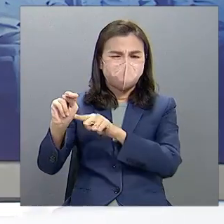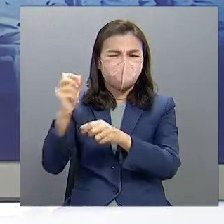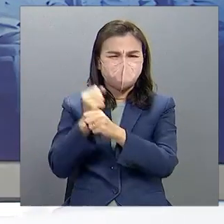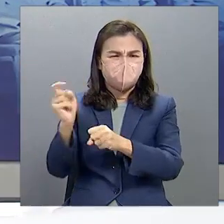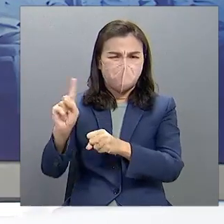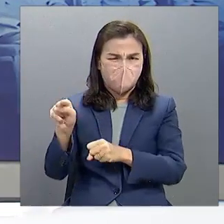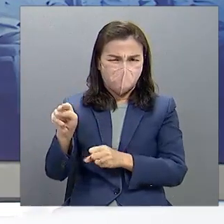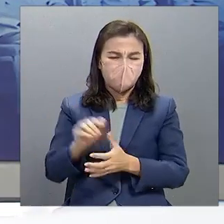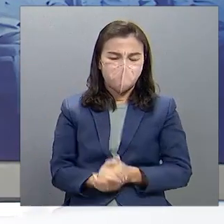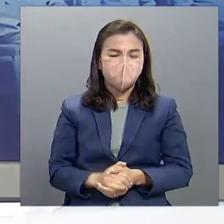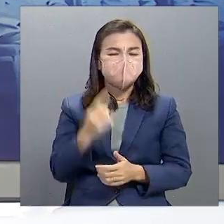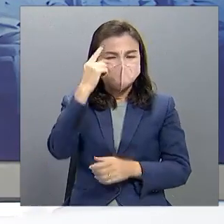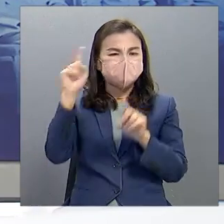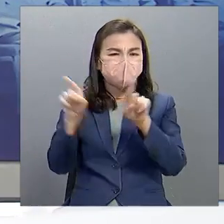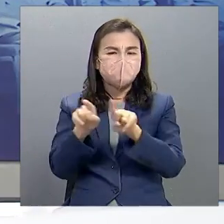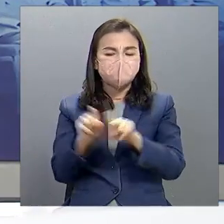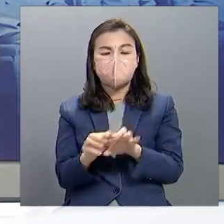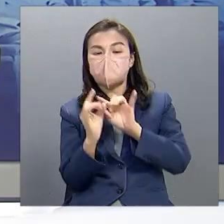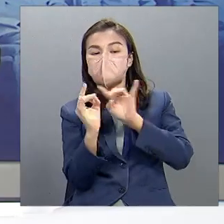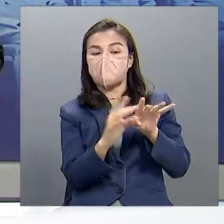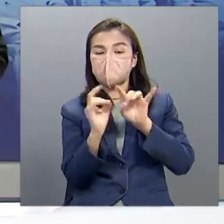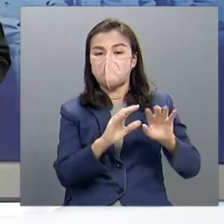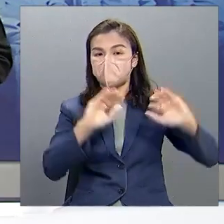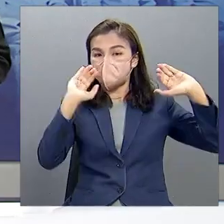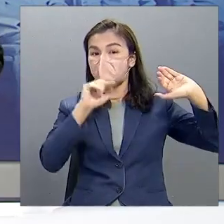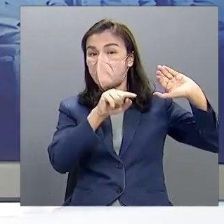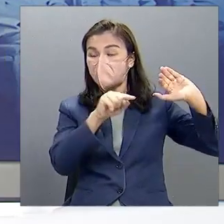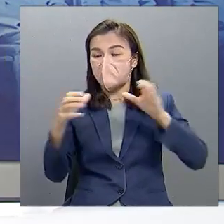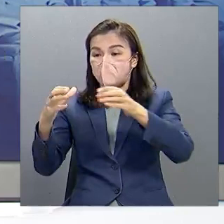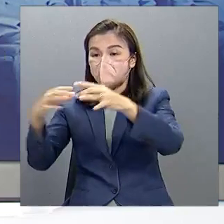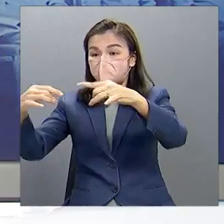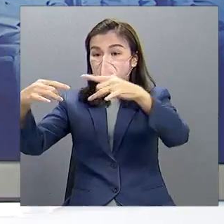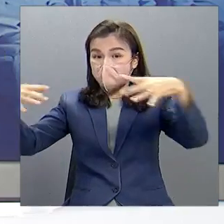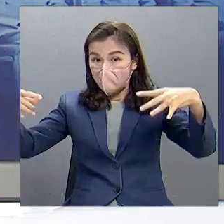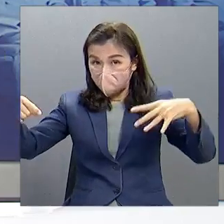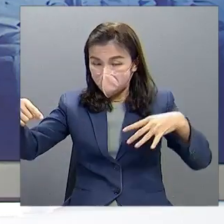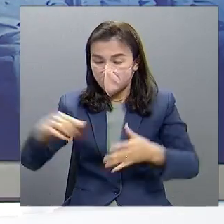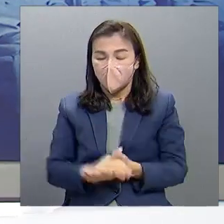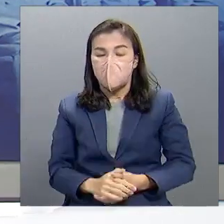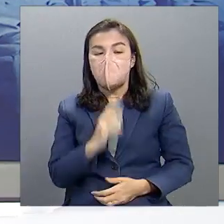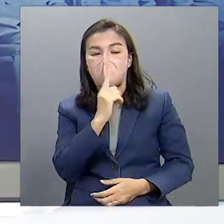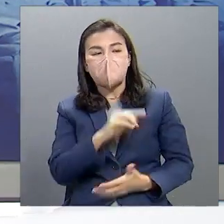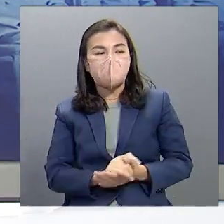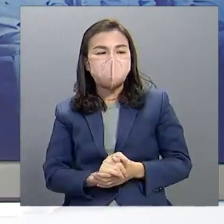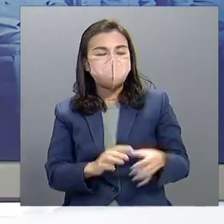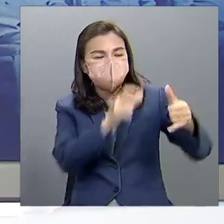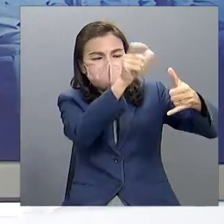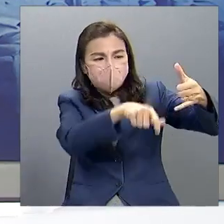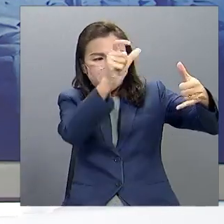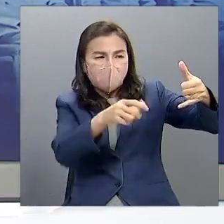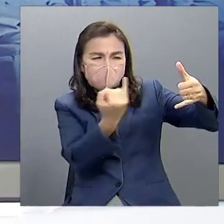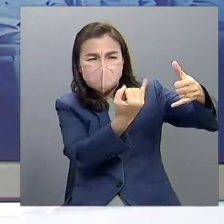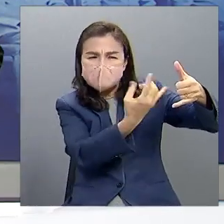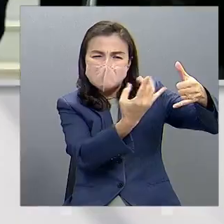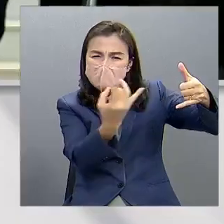ค่ะว่าเขย่าขวัญรัฐบาลก่อนฝ่ายค้านเปิดอภิปรายไม่ไว้วางใจและคงไม่ต้องตั้งคำถามค่ะว่าเขย่าใคร